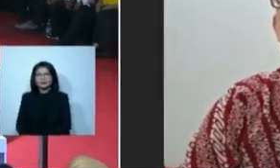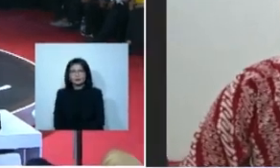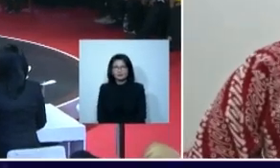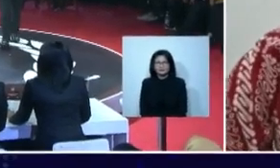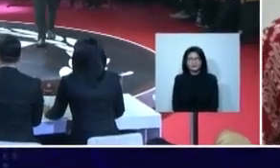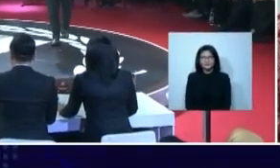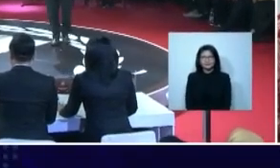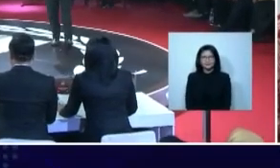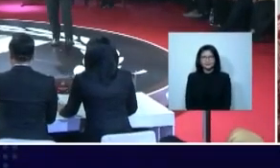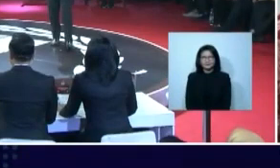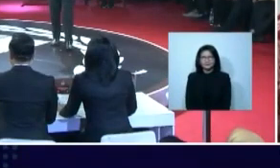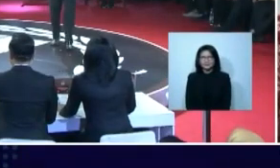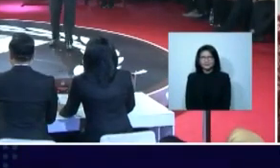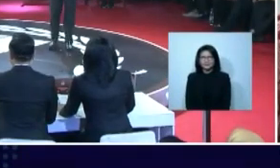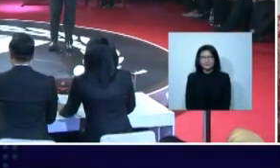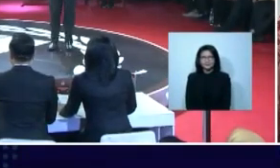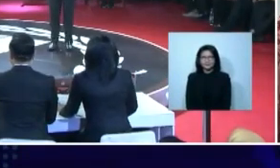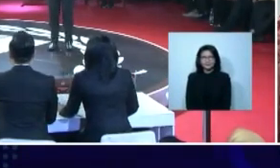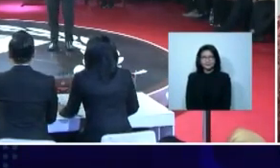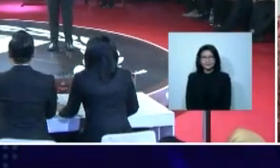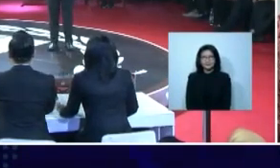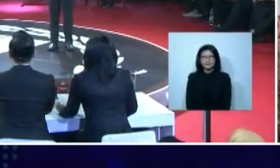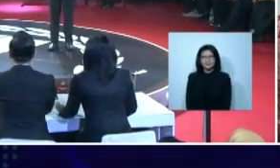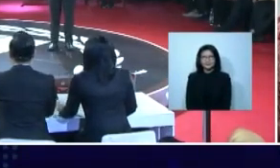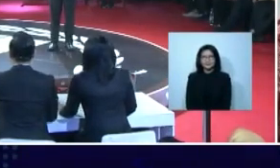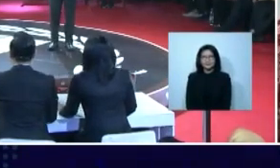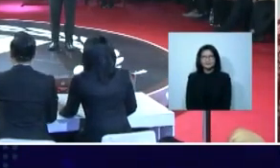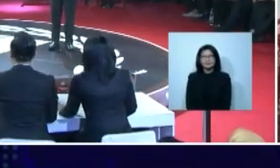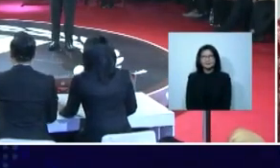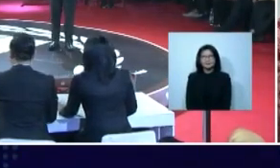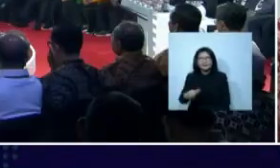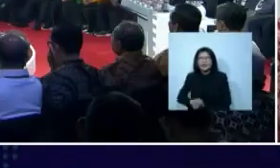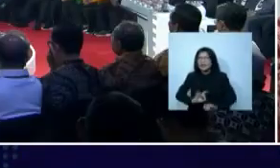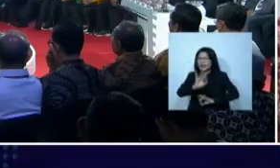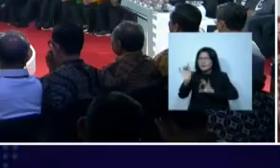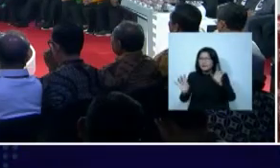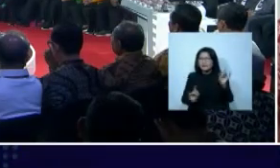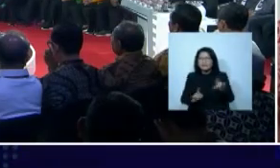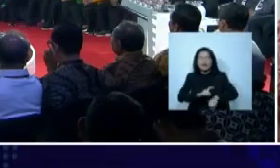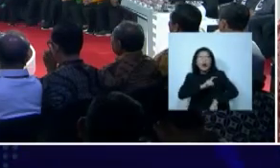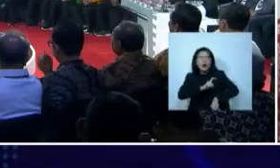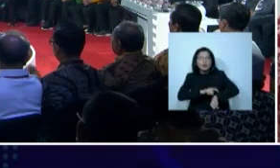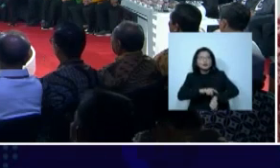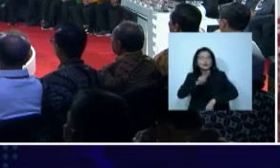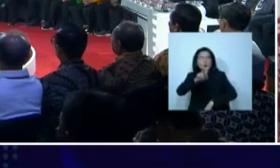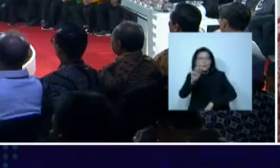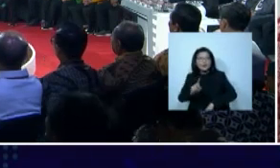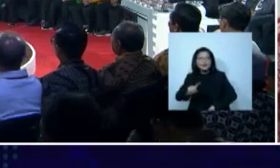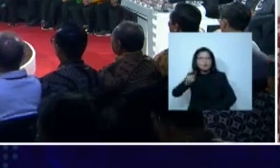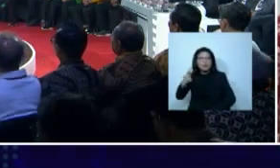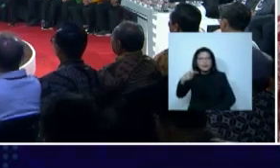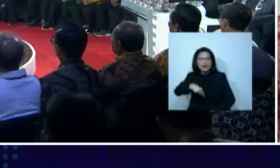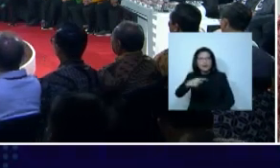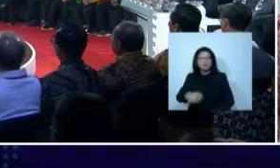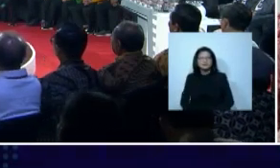Oke, apakah ini juga jadi trik atau cara nantinya dengan menggunakan istilah-istilah yang mudah diingat untuk anak muda,